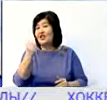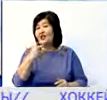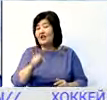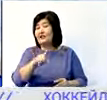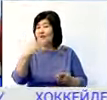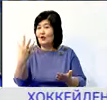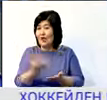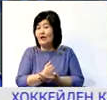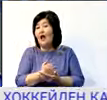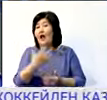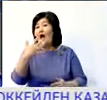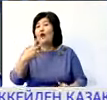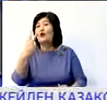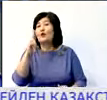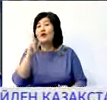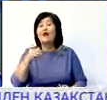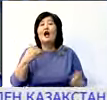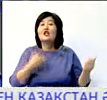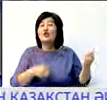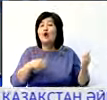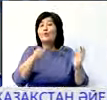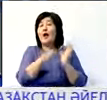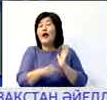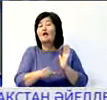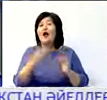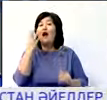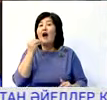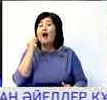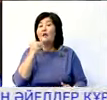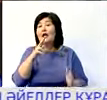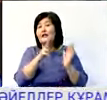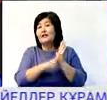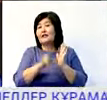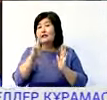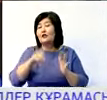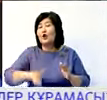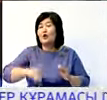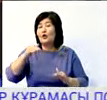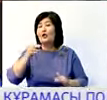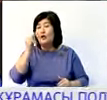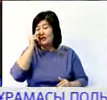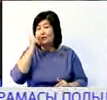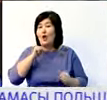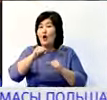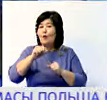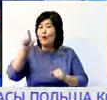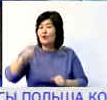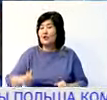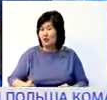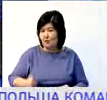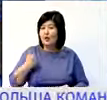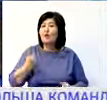алтынды олжалады. Ал 52 келіде жамбылдық, 60 келіде алматылық, 80 келіден жоғары салмақта оңтүстік боксшының мерейі үстем